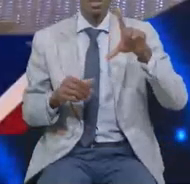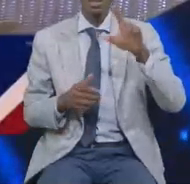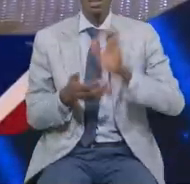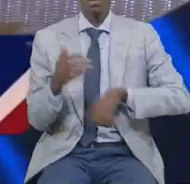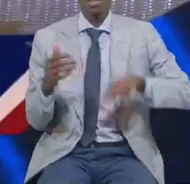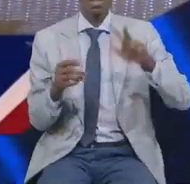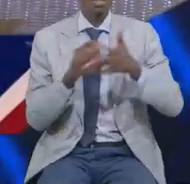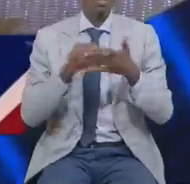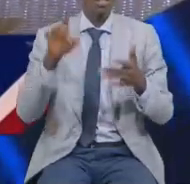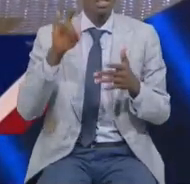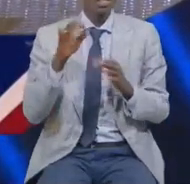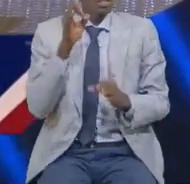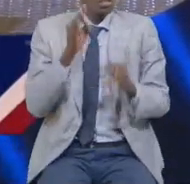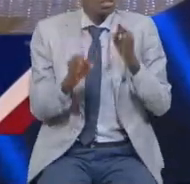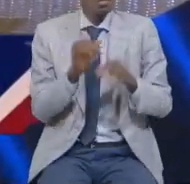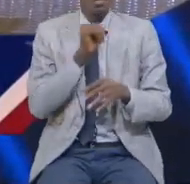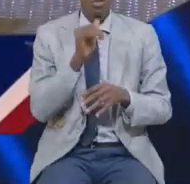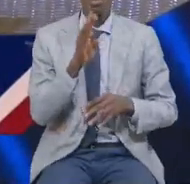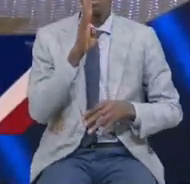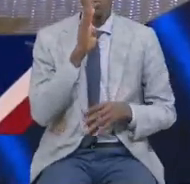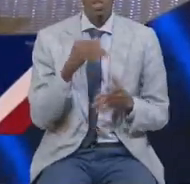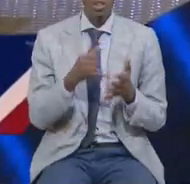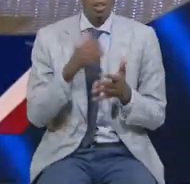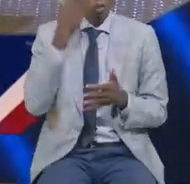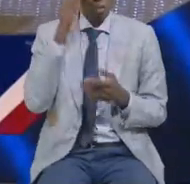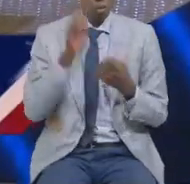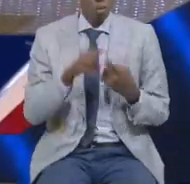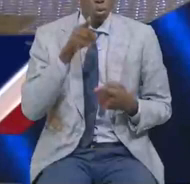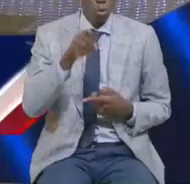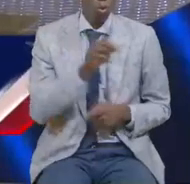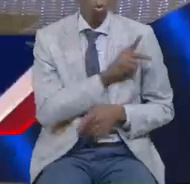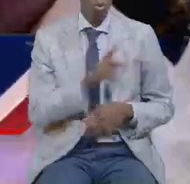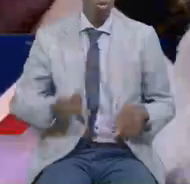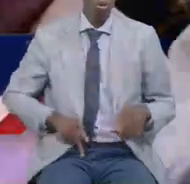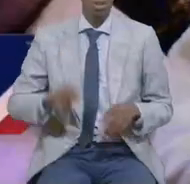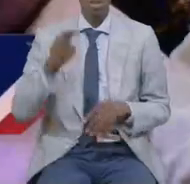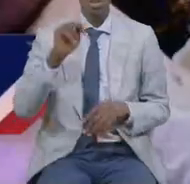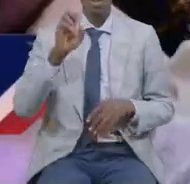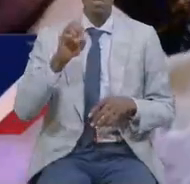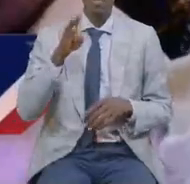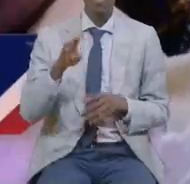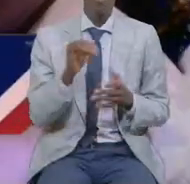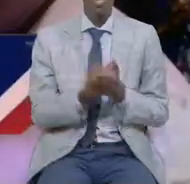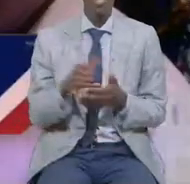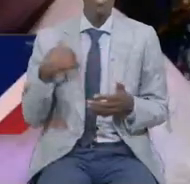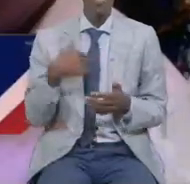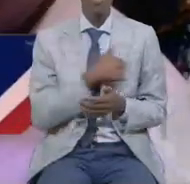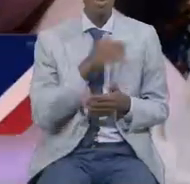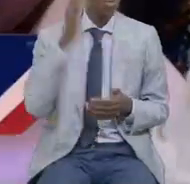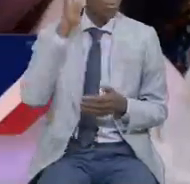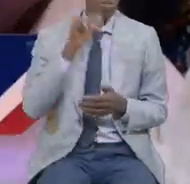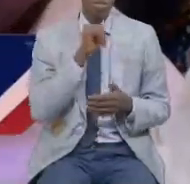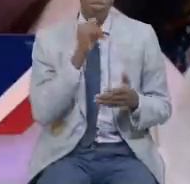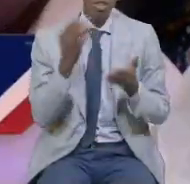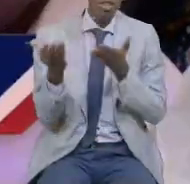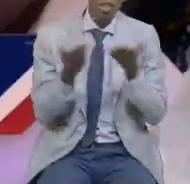Sinon, sache au roi que nous ne servirons pas tes dieux